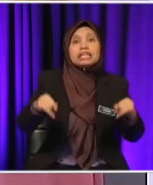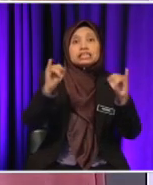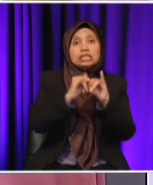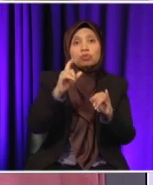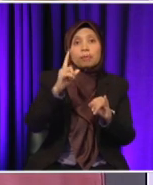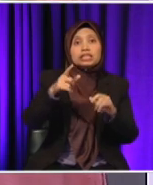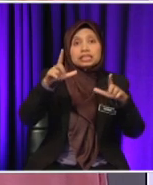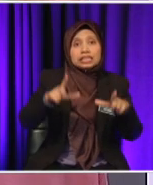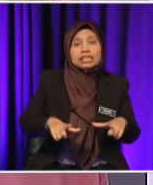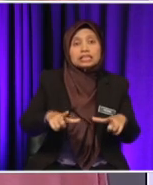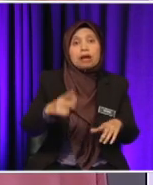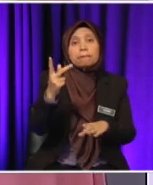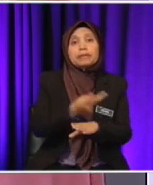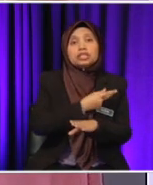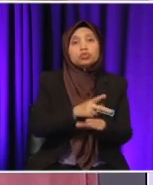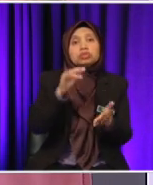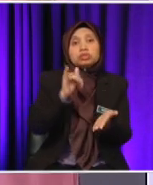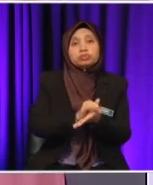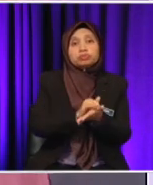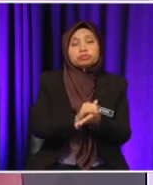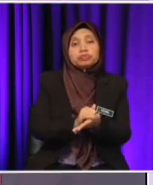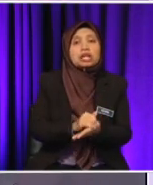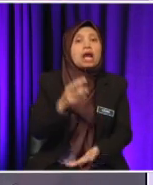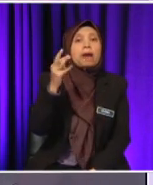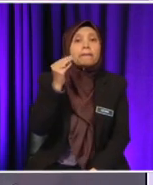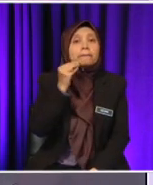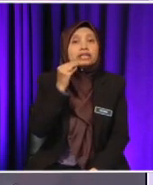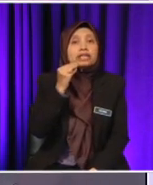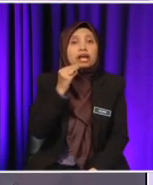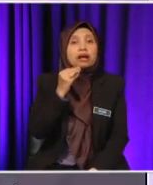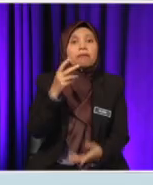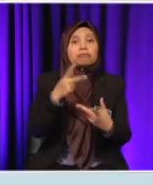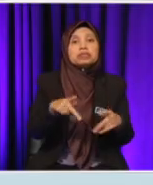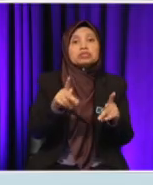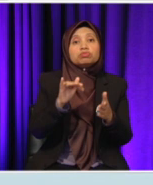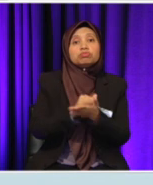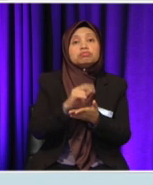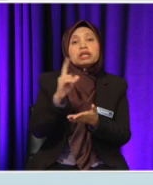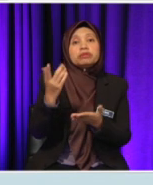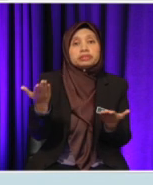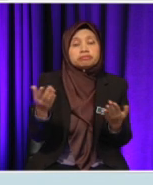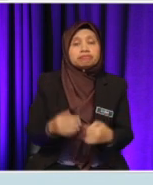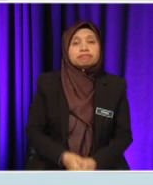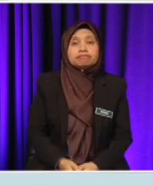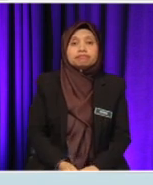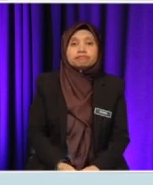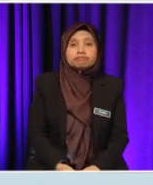terletaknya pantun tersebut Maria peristiwa mana terletaknya pantun tersebut